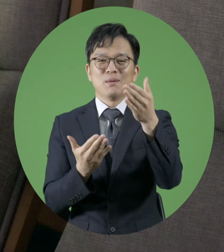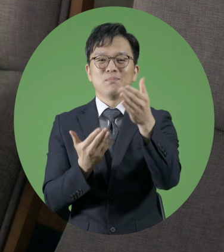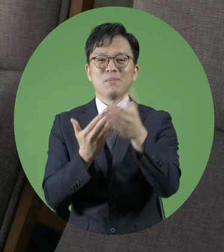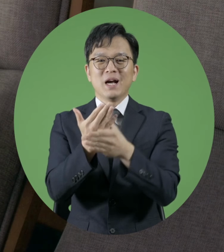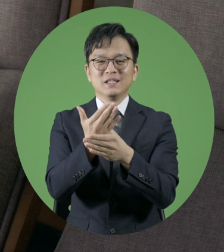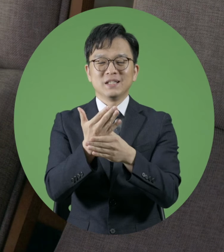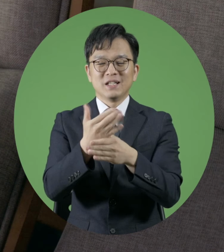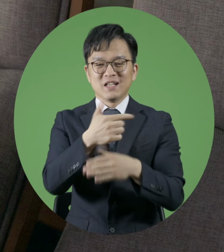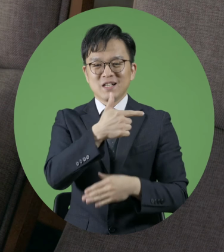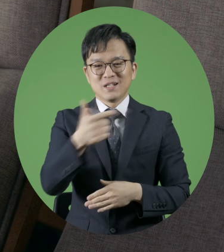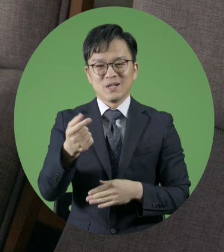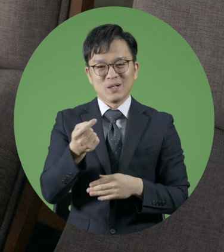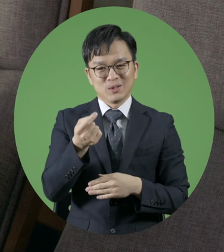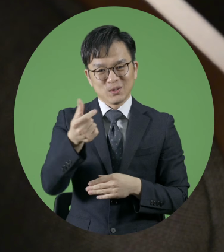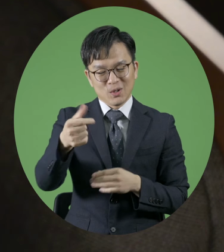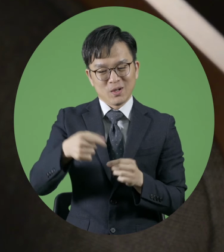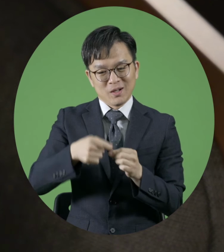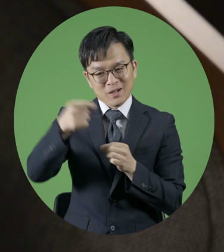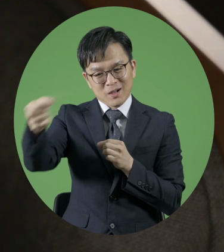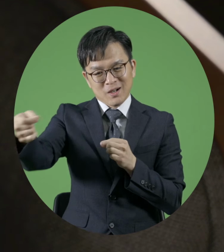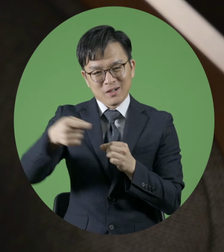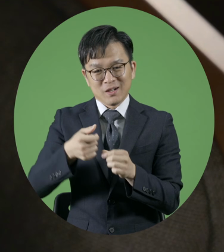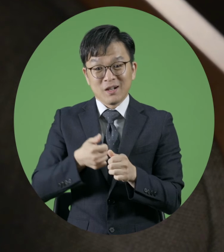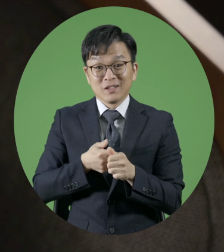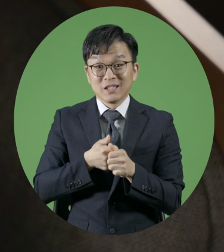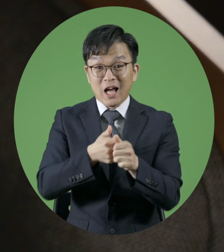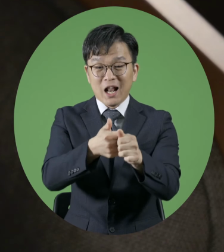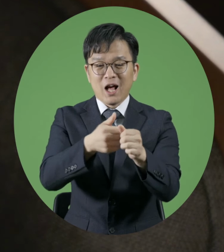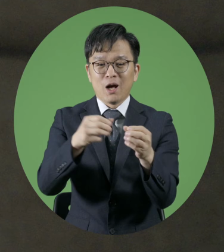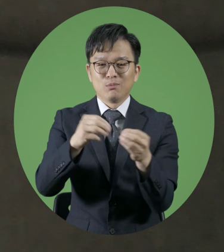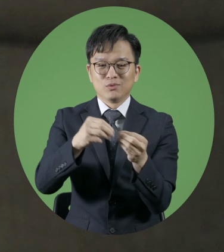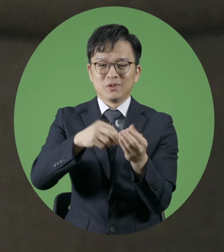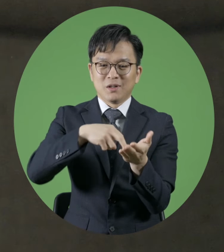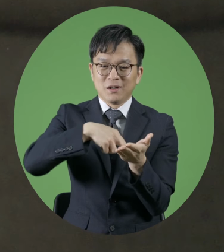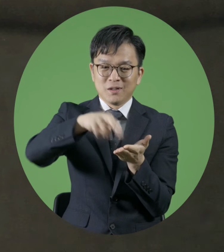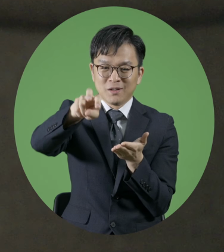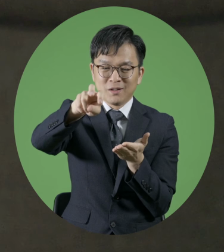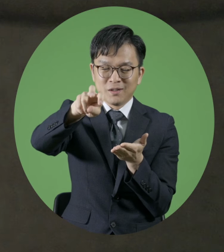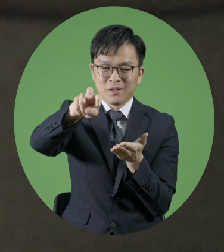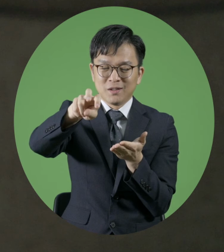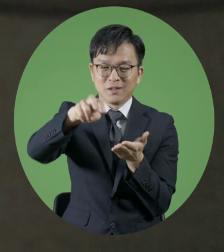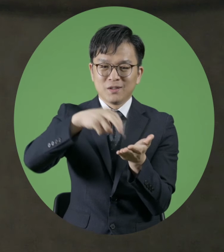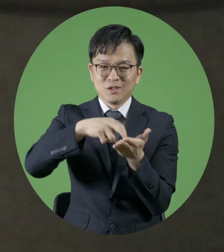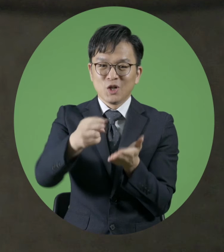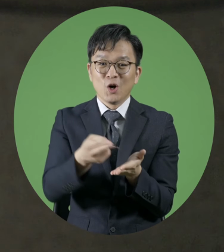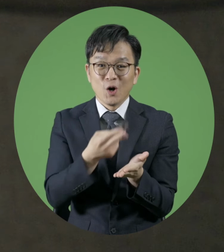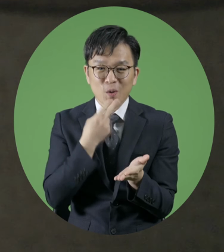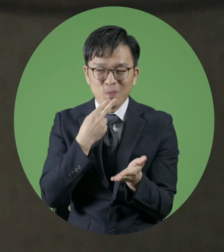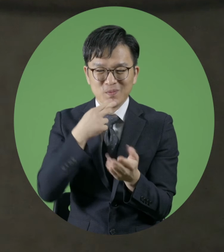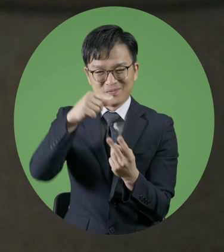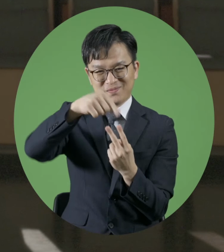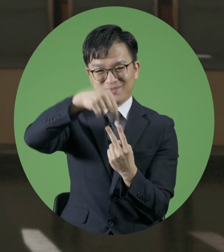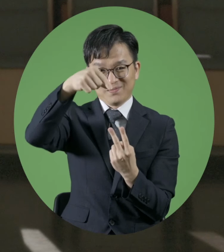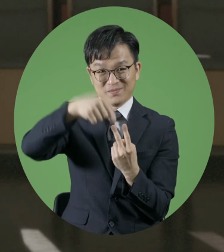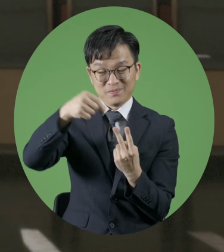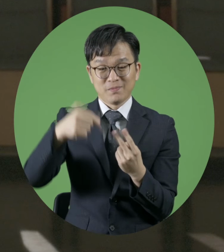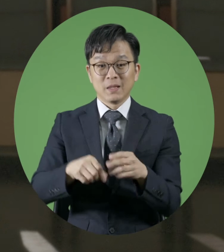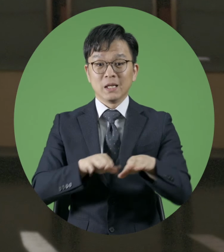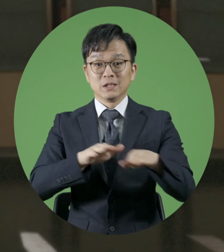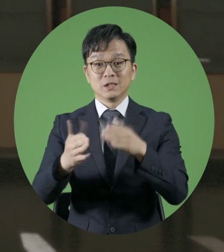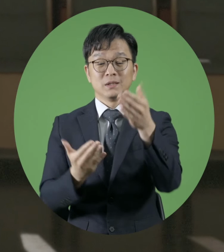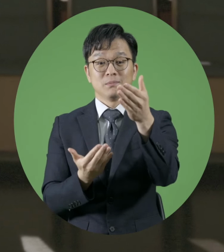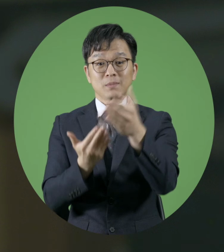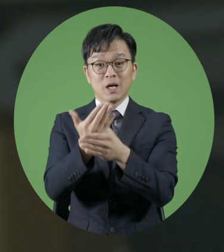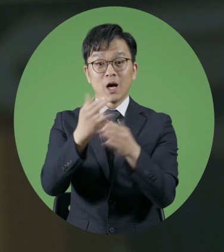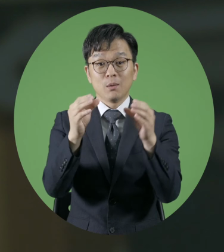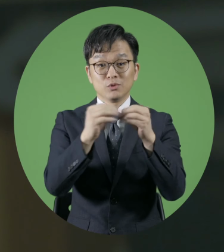따라 발송 범위가 다르다는 점. 발송 범위가 다르니까 못 받은 게 아니라 안 간 거죠. 지진 재난